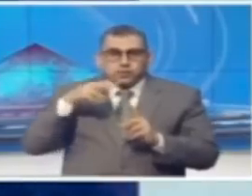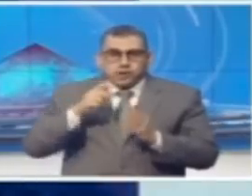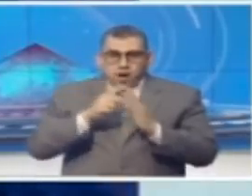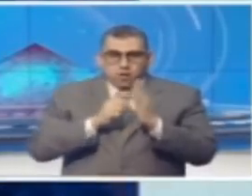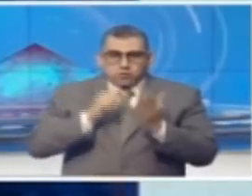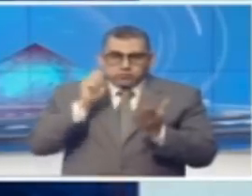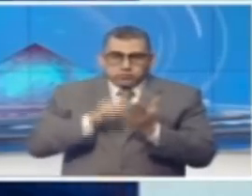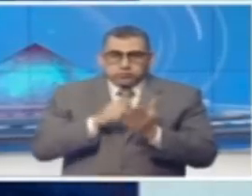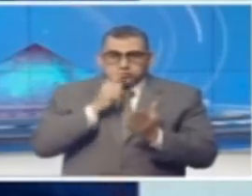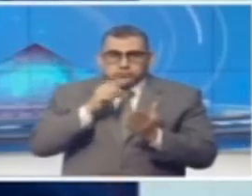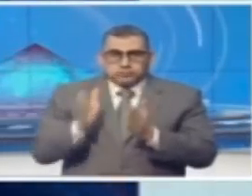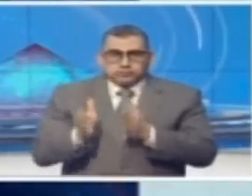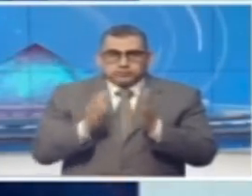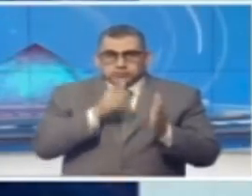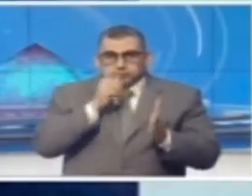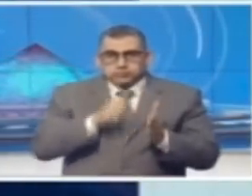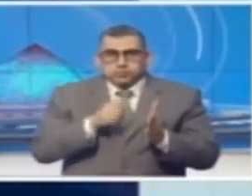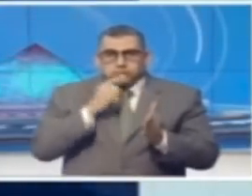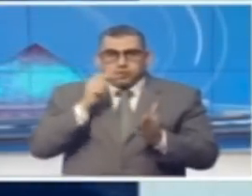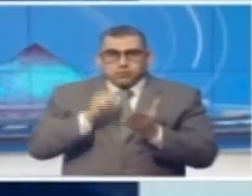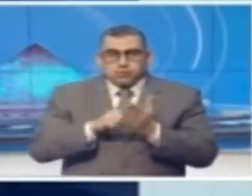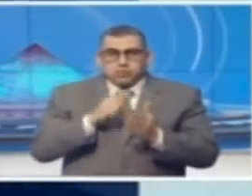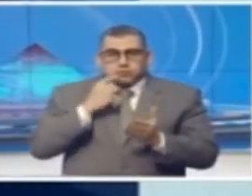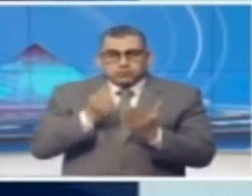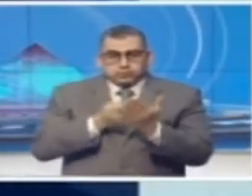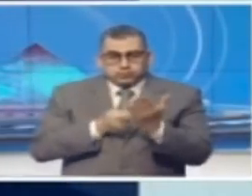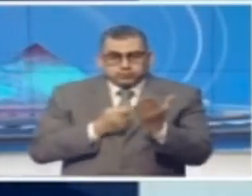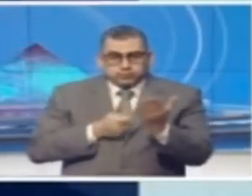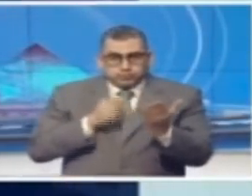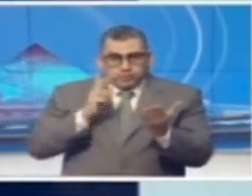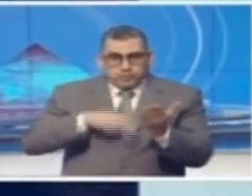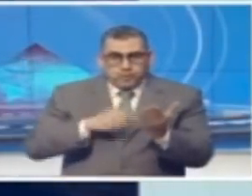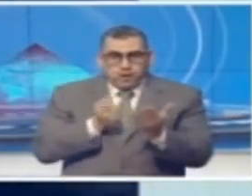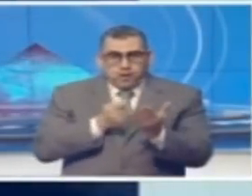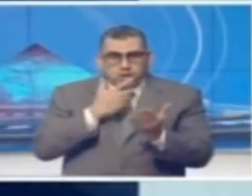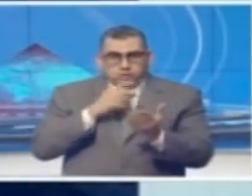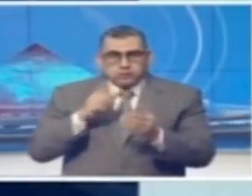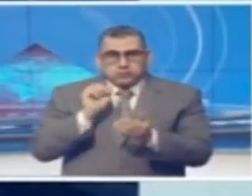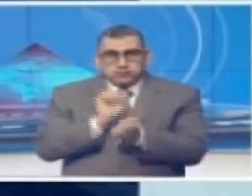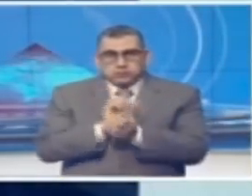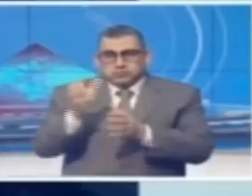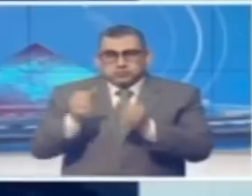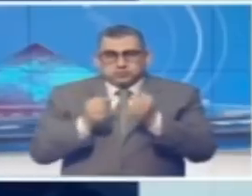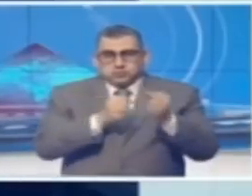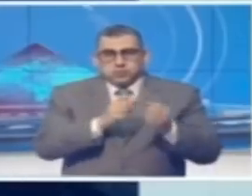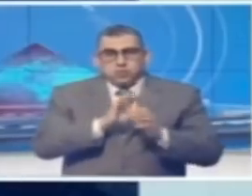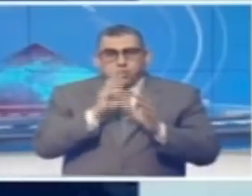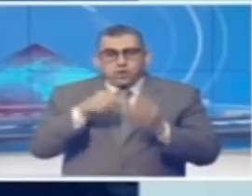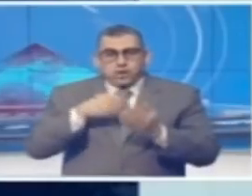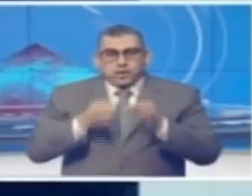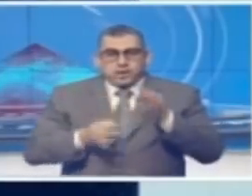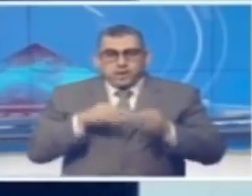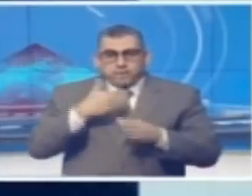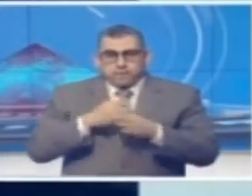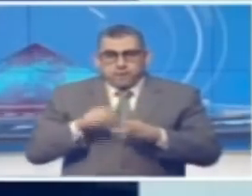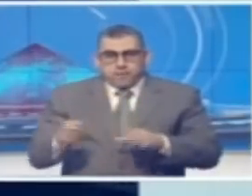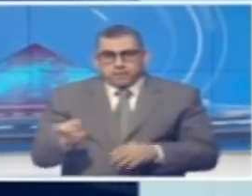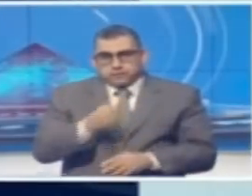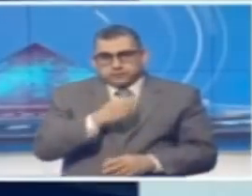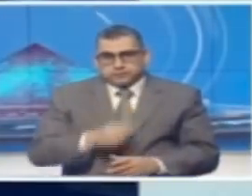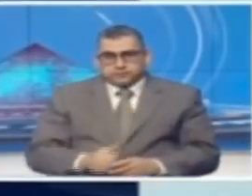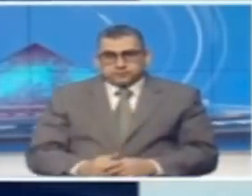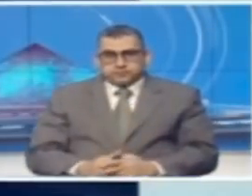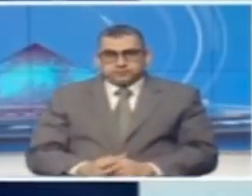1983 وتعديلاته، وعليه فقد تم تحرير محضر وإحالة الموضوع برمته إلى النيابة